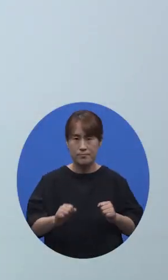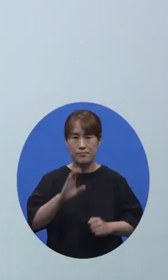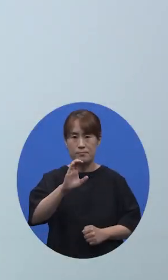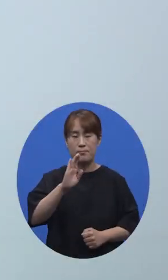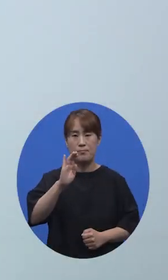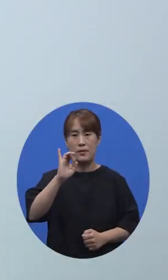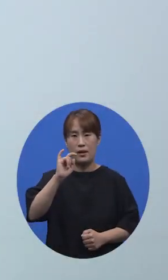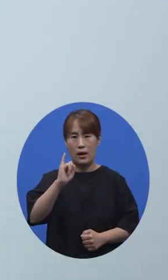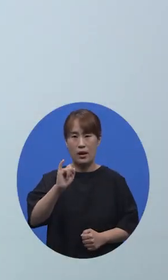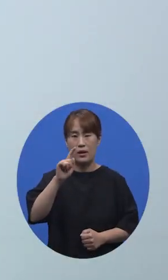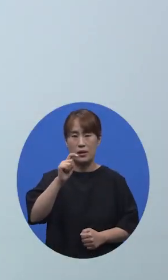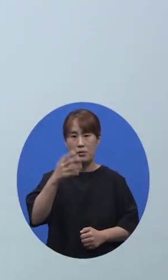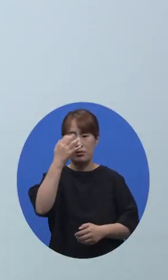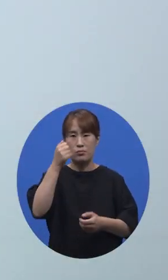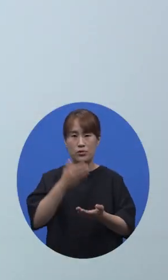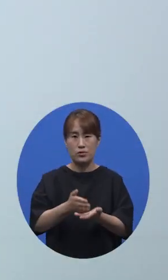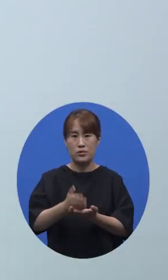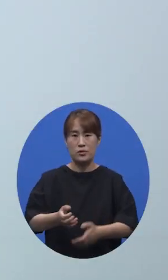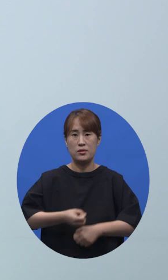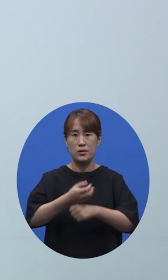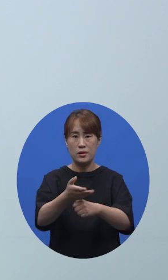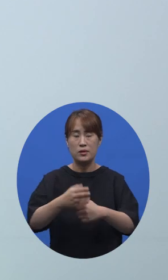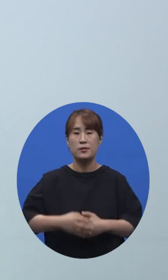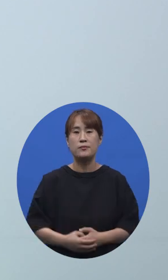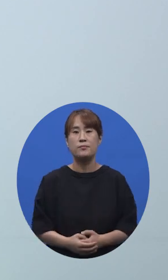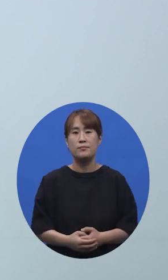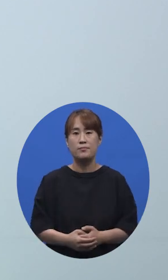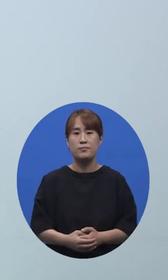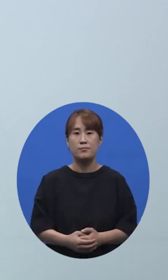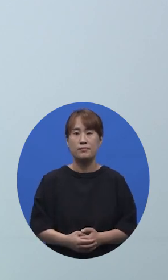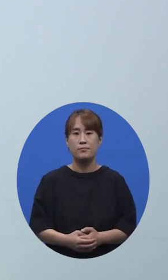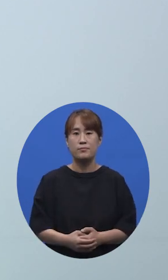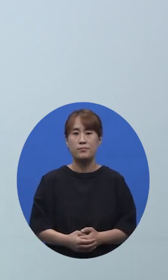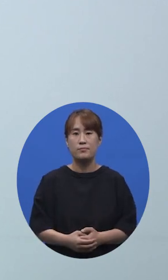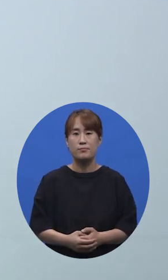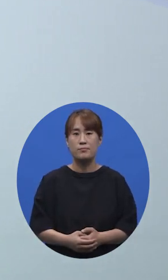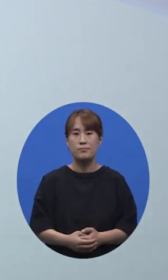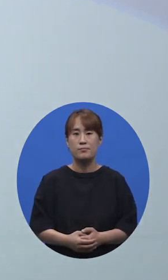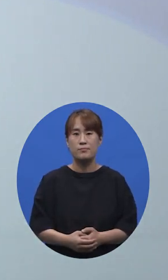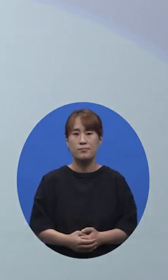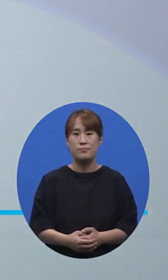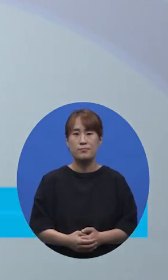여러분 안녕하십니까 12 itv 충분했습니다 첫 소식입니다